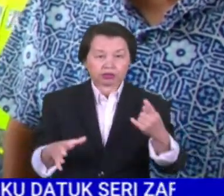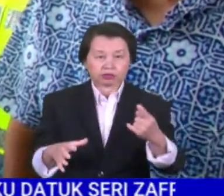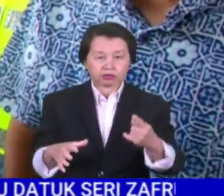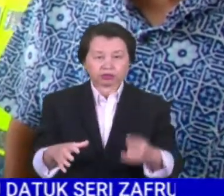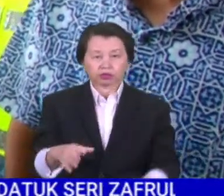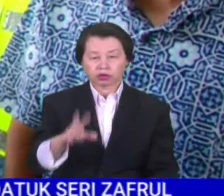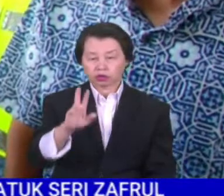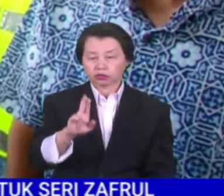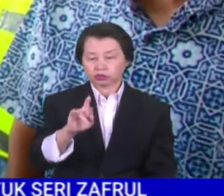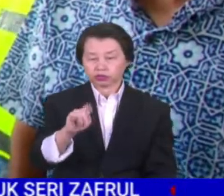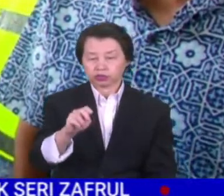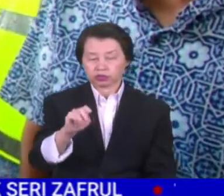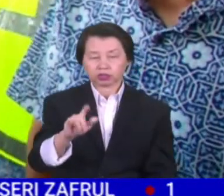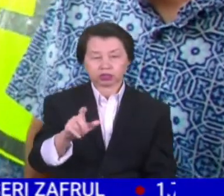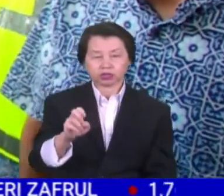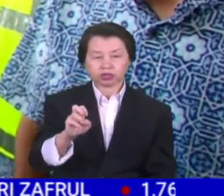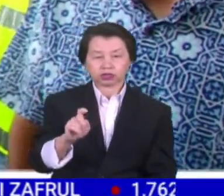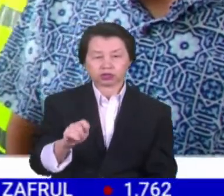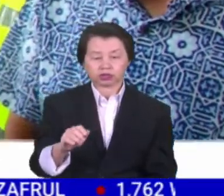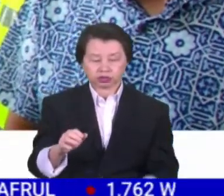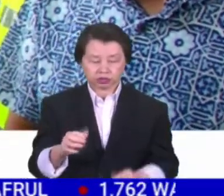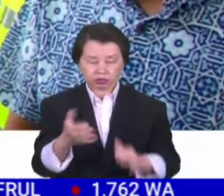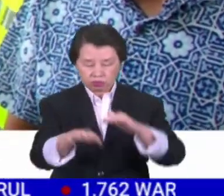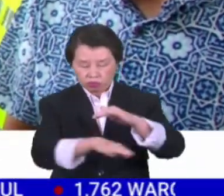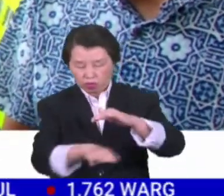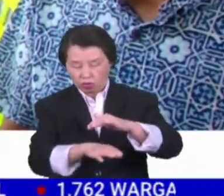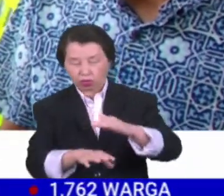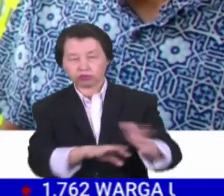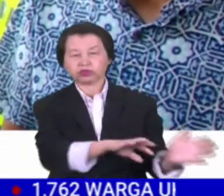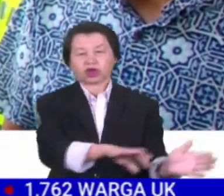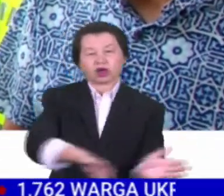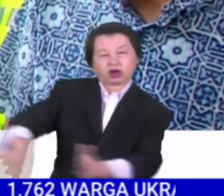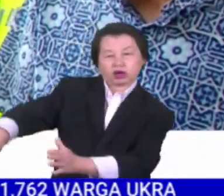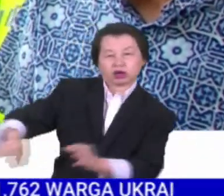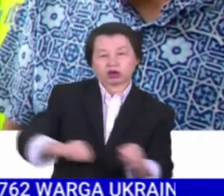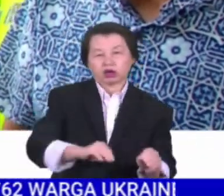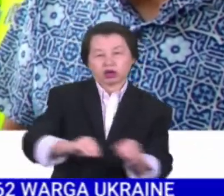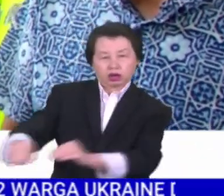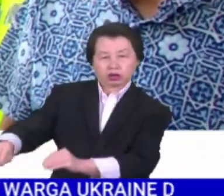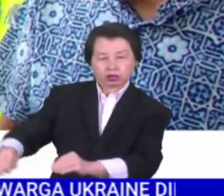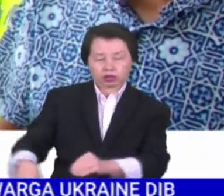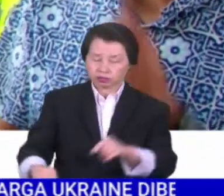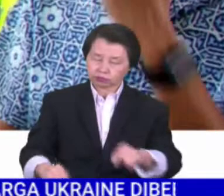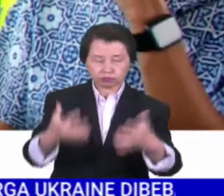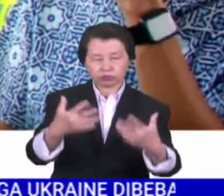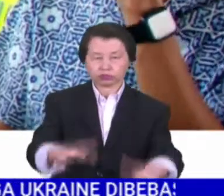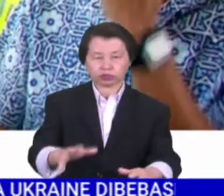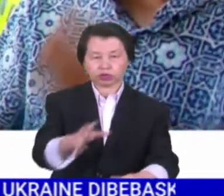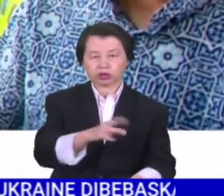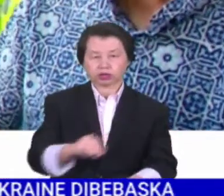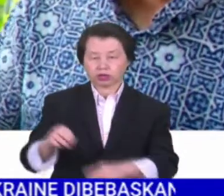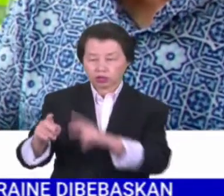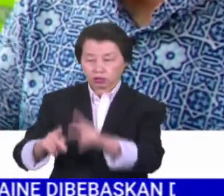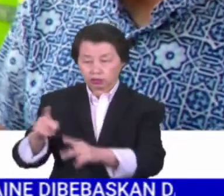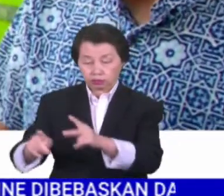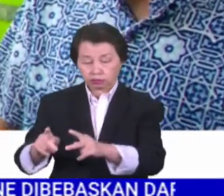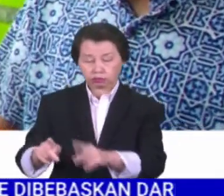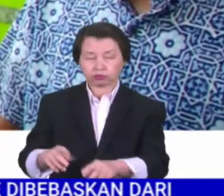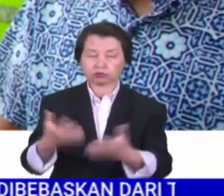alihan utiliti dan juga isu yang dengan kerjasama dengan pihak lebuh raya ni, tapi dah selesai dua-duanya dan kerja akan